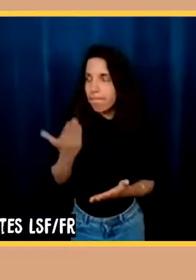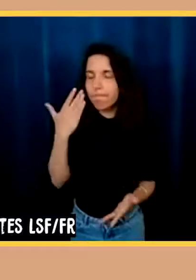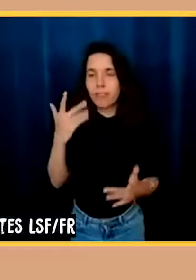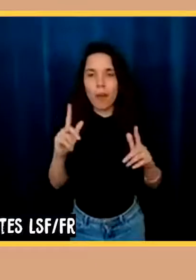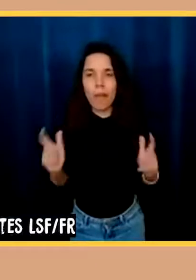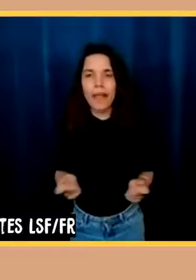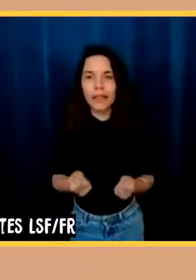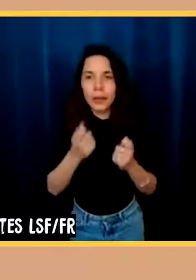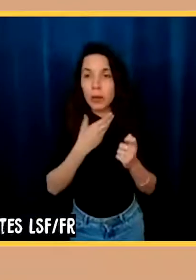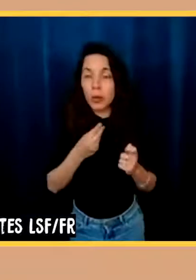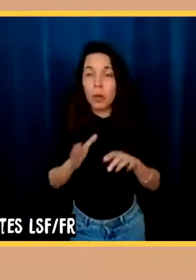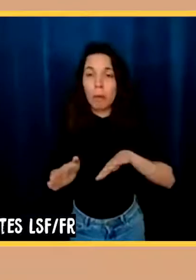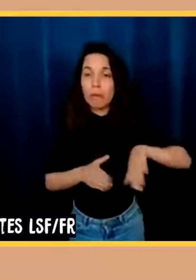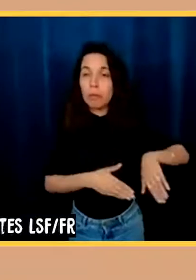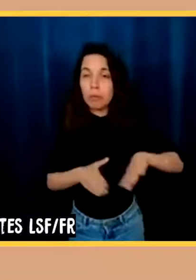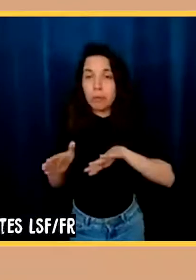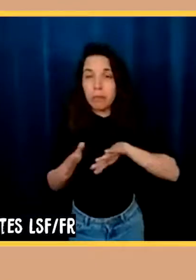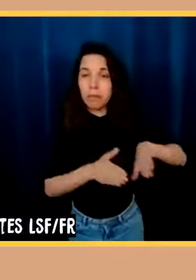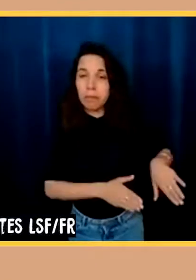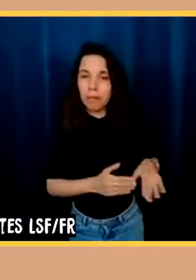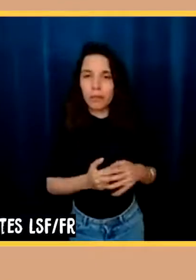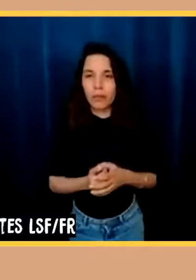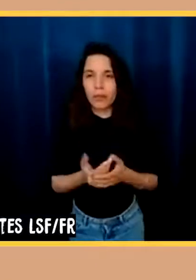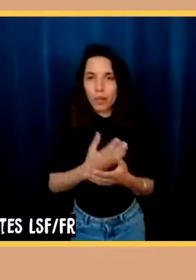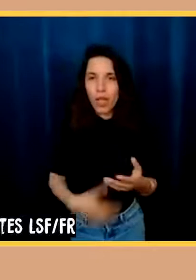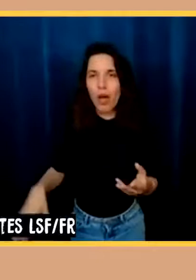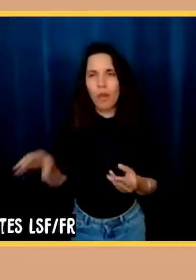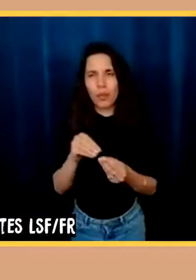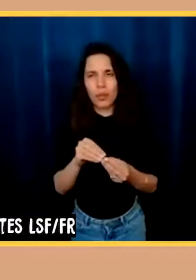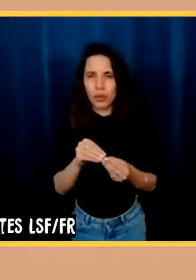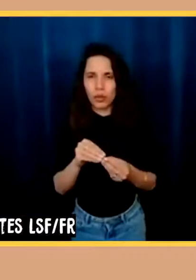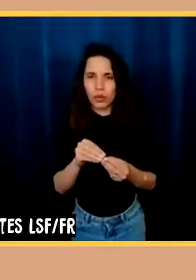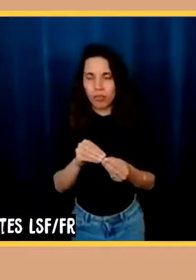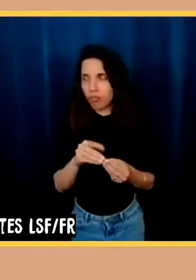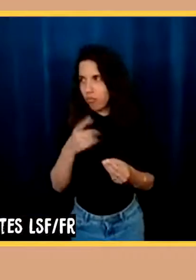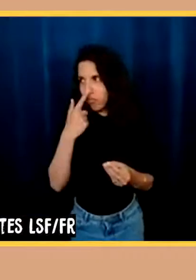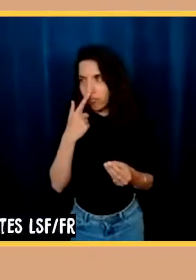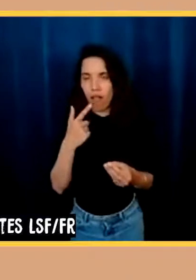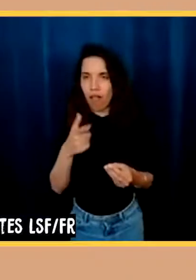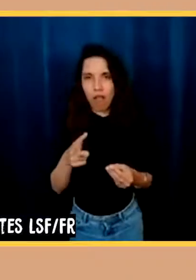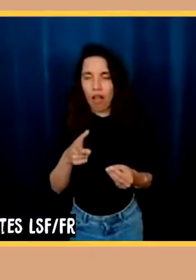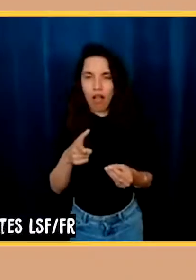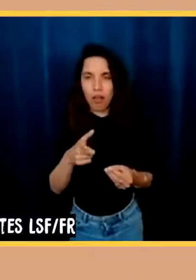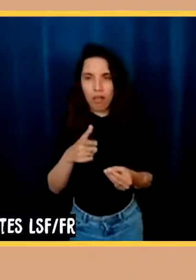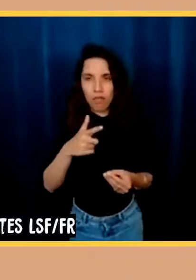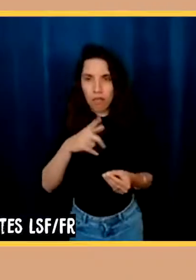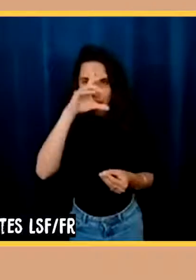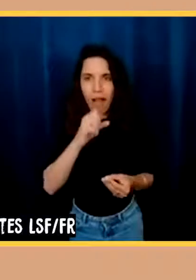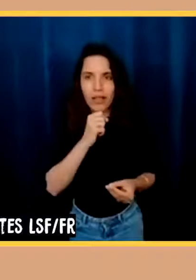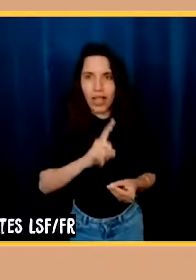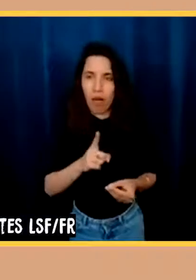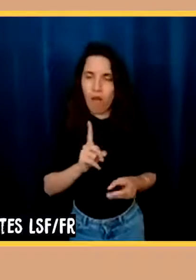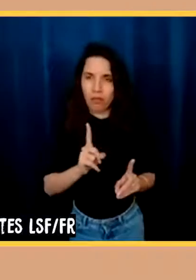côté. Ça a été, on va dire, vraiment, ça a été volontaire. Je rejoins vraiment Leïla du coup, sur ce